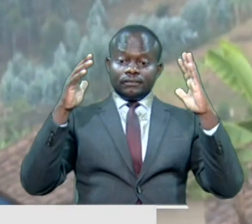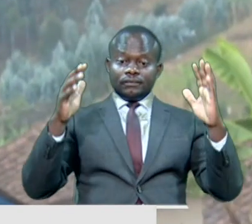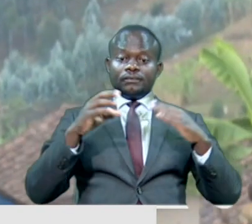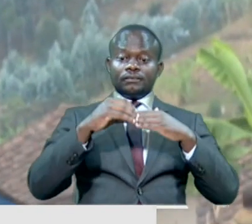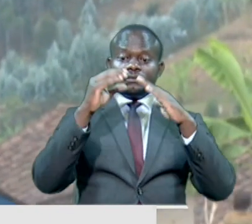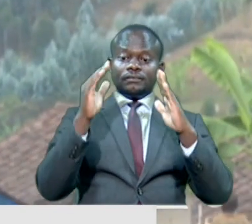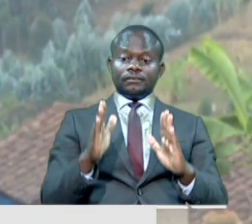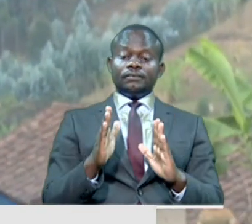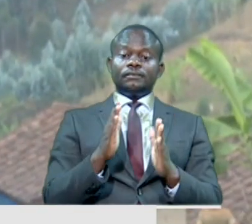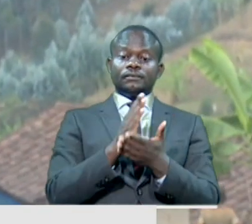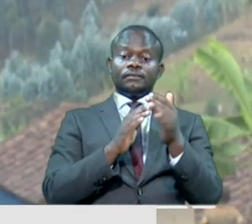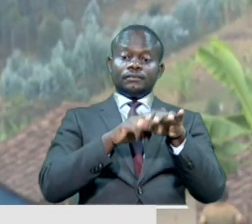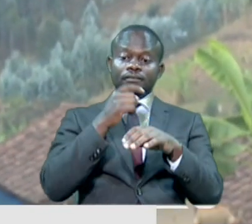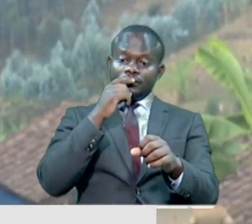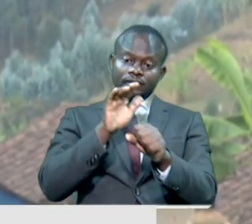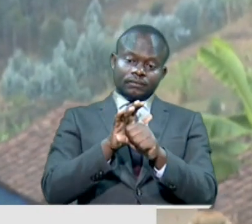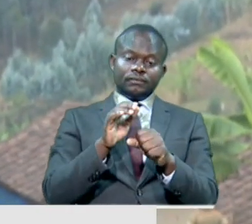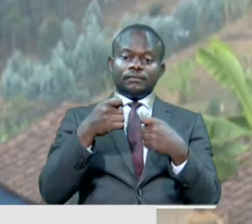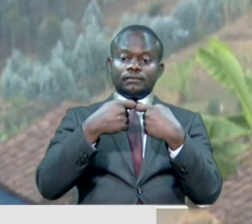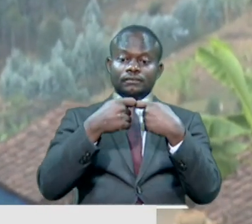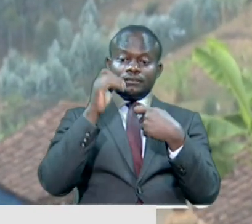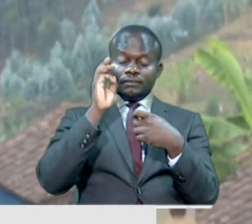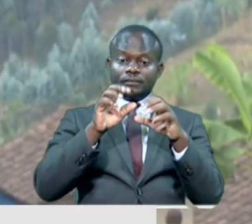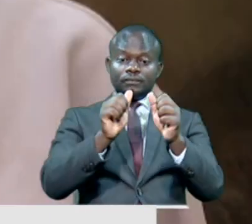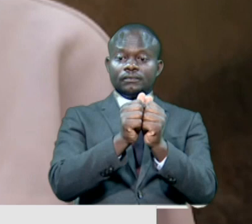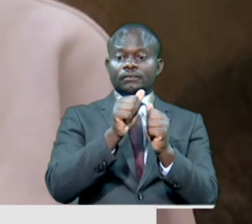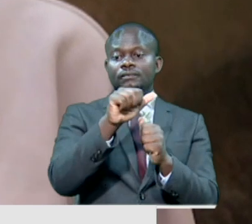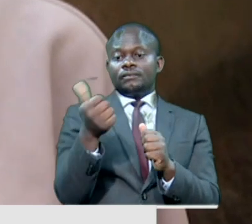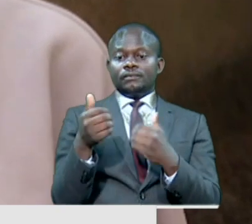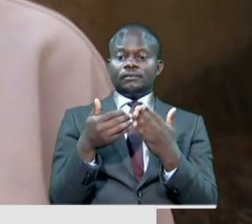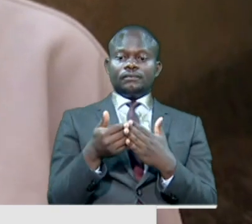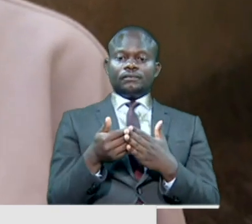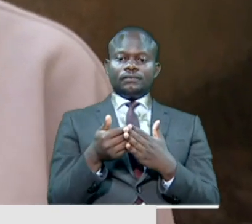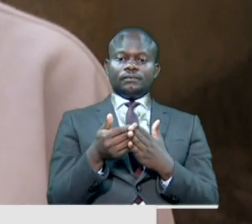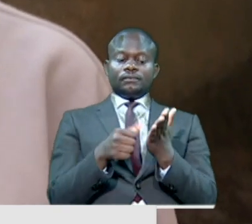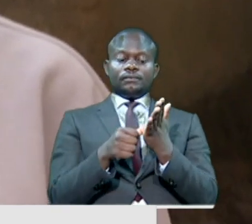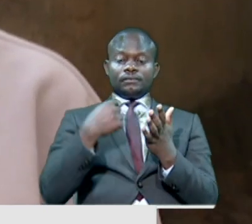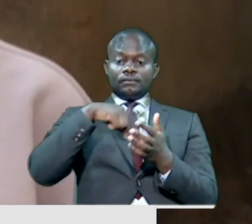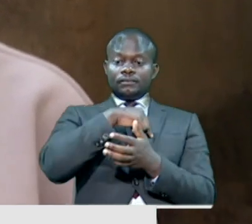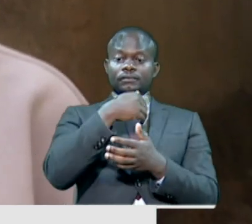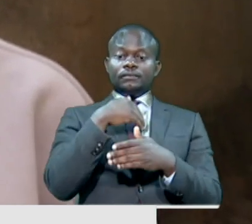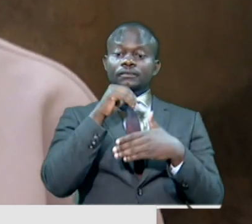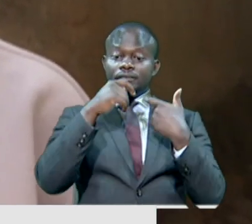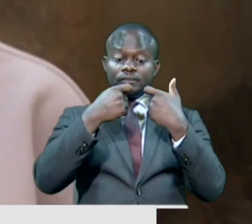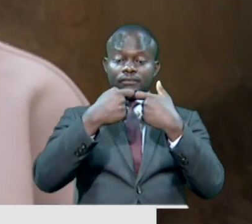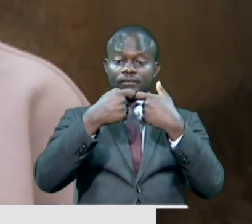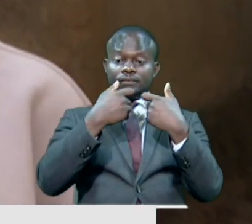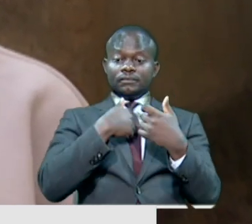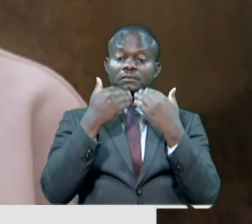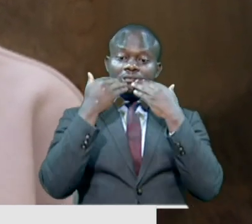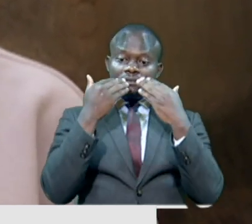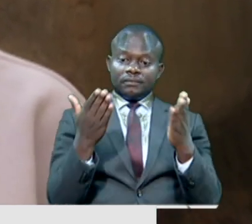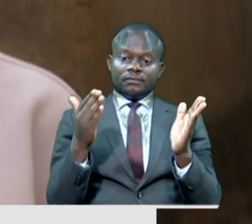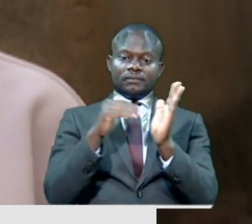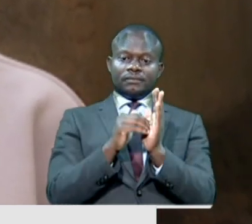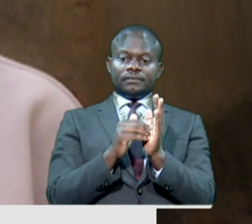abayobozi bajyaga baratwizeza ko umuriro natwe tuzagufatira rimwe n'abandi. Ikibazo dufite ni uko ndamuriro dufite